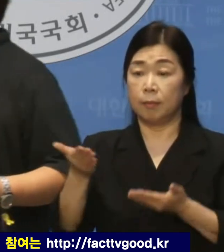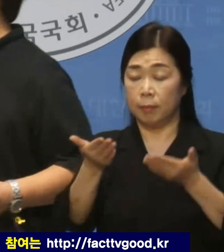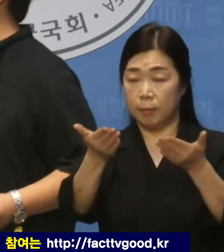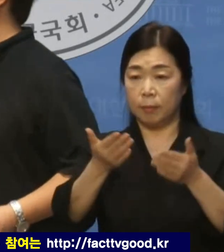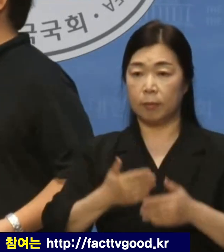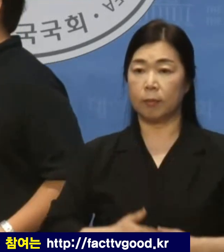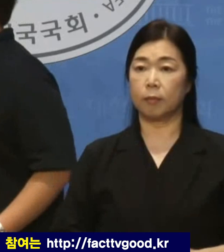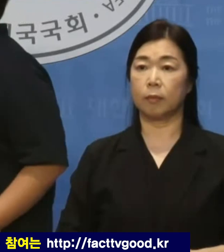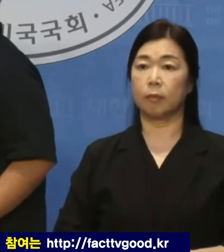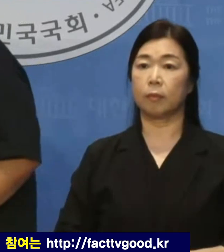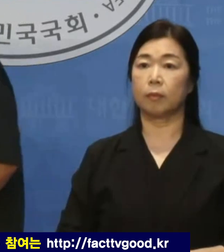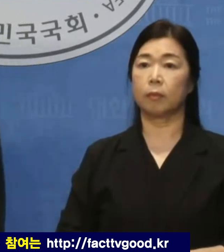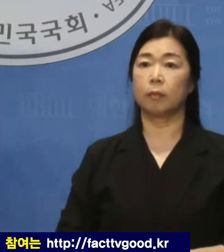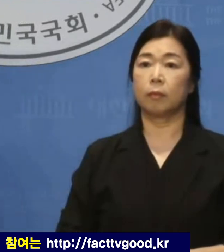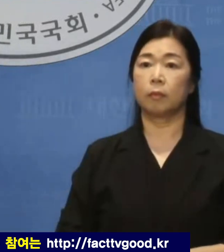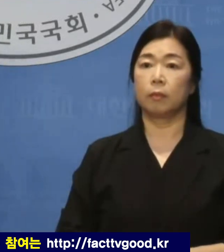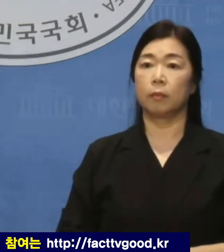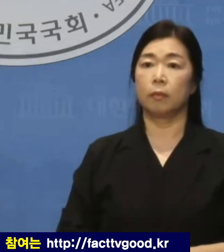하겠습니다.